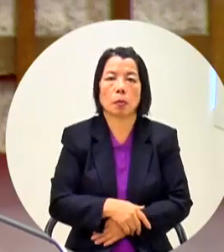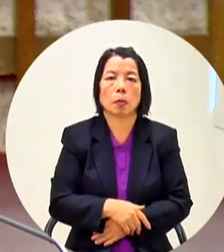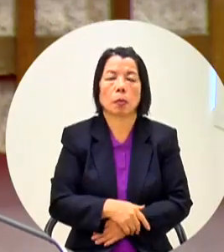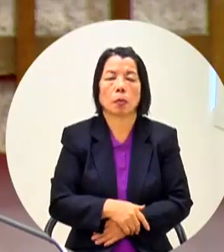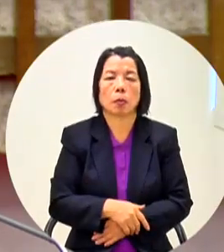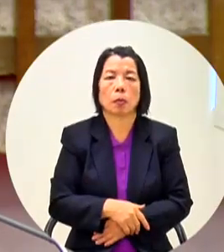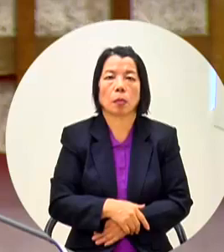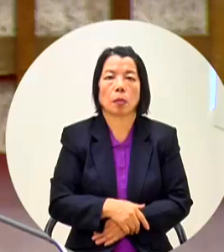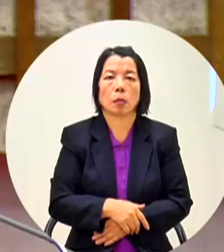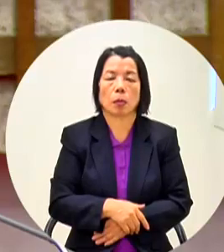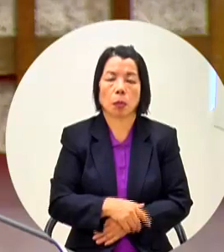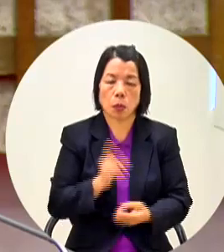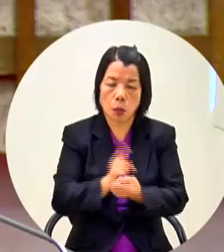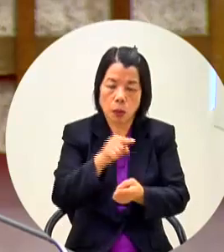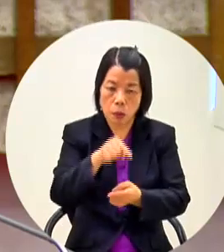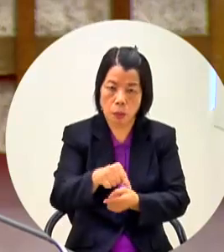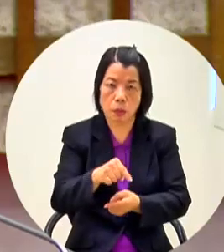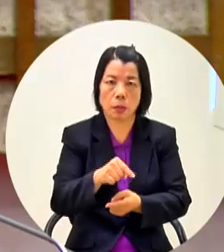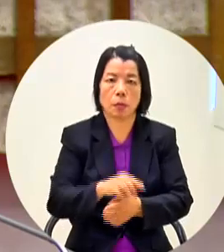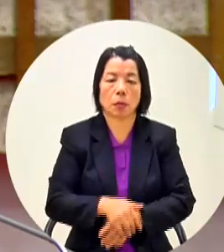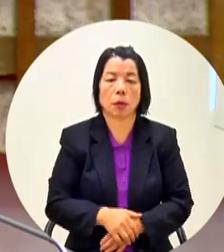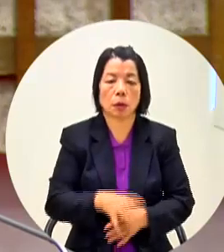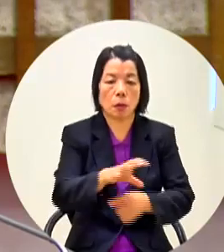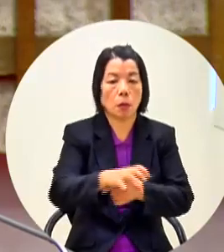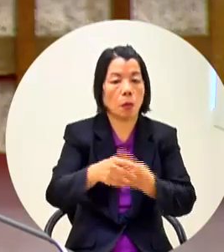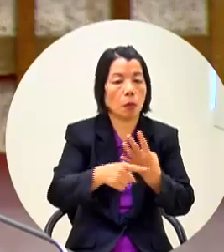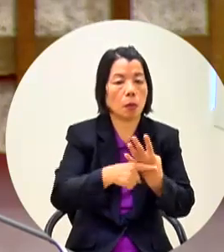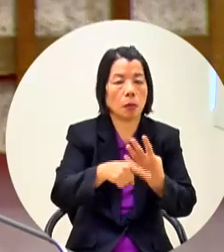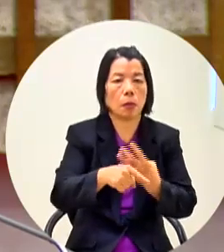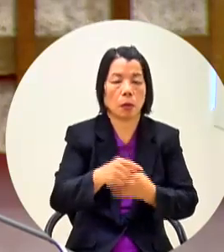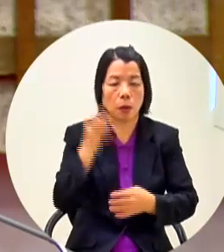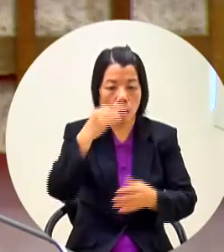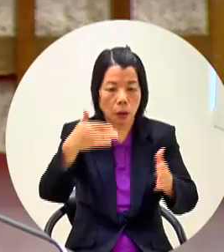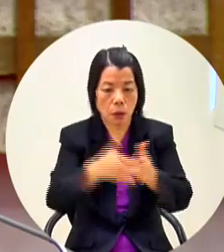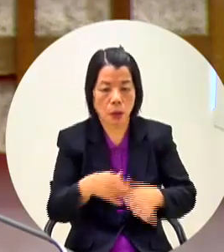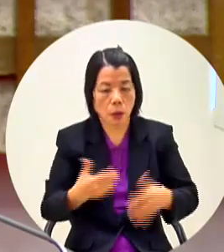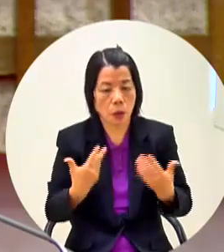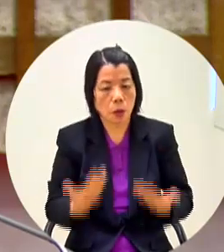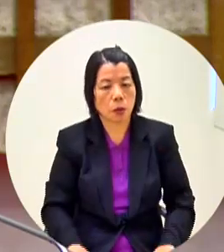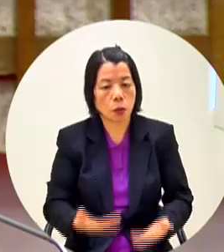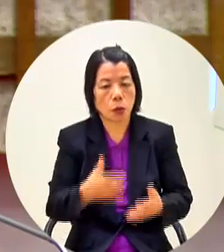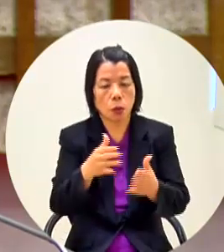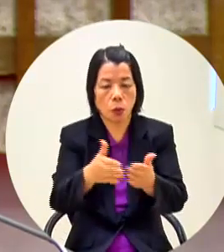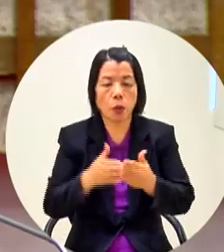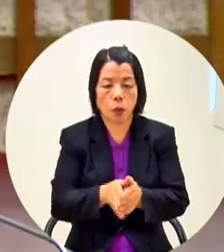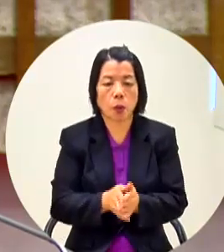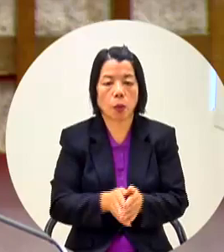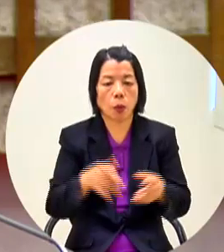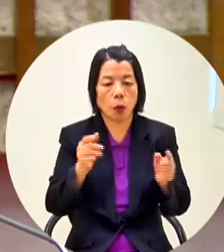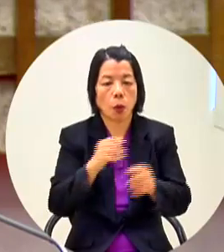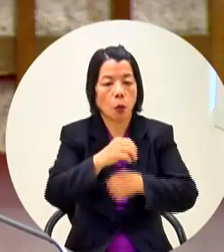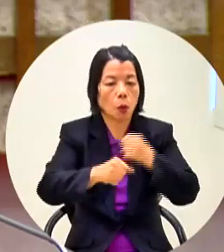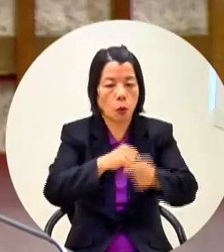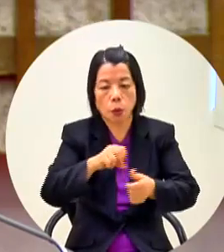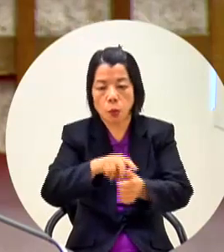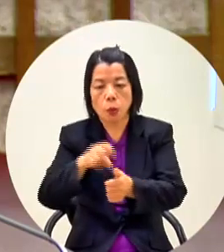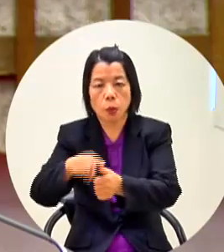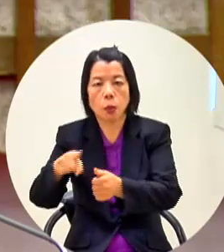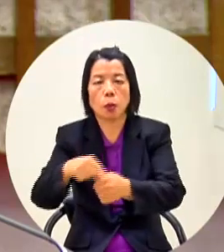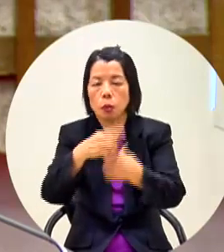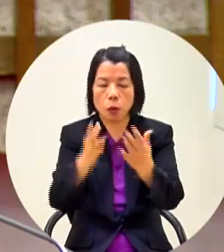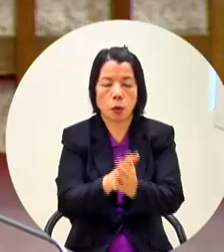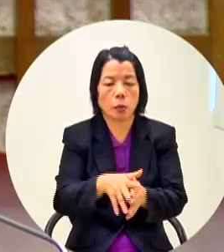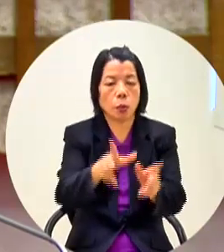哈，也包含农业呢，哈，我们看到休闲、畜牧、渔业，啊，都有在旧代案